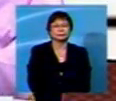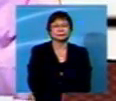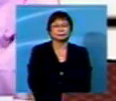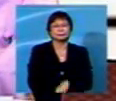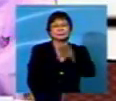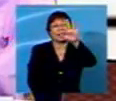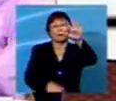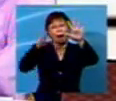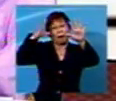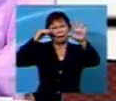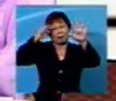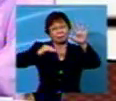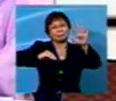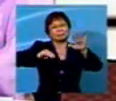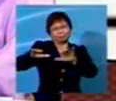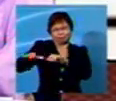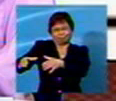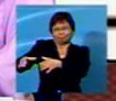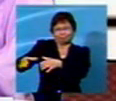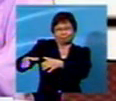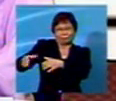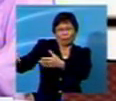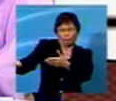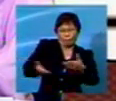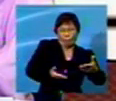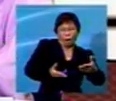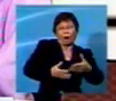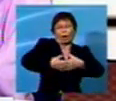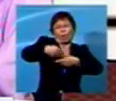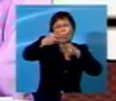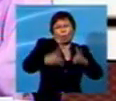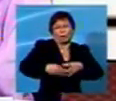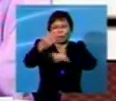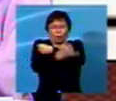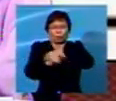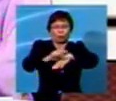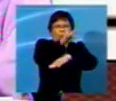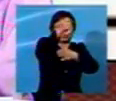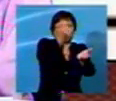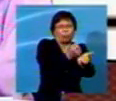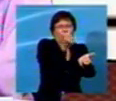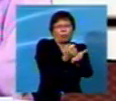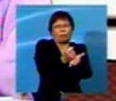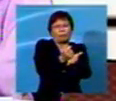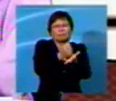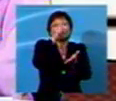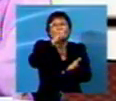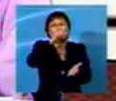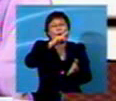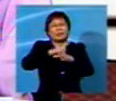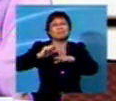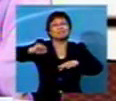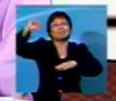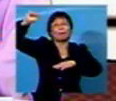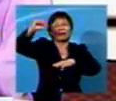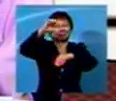tersebutak di anggota sindiket membawa masuk dan keluar warga asing menggunakan dokumen pengenalan diri palsu di Sabah